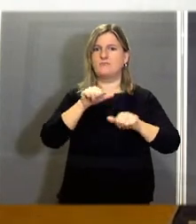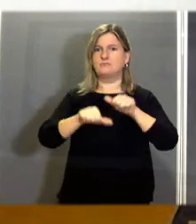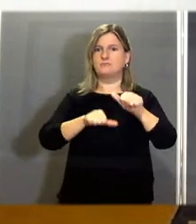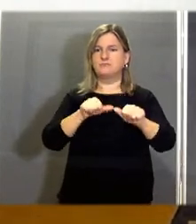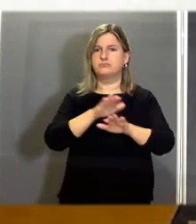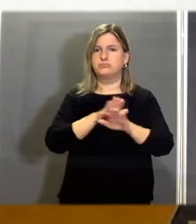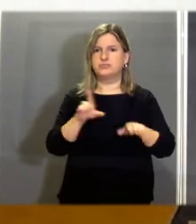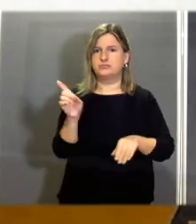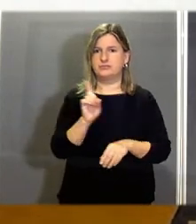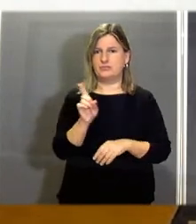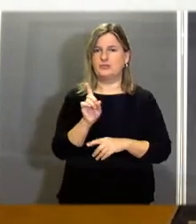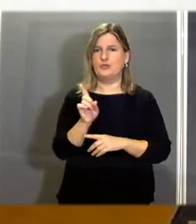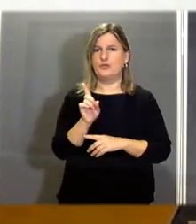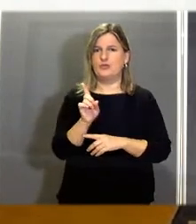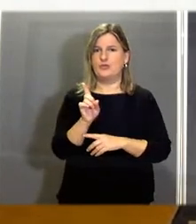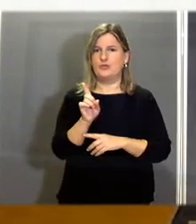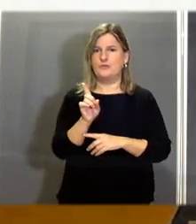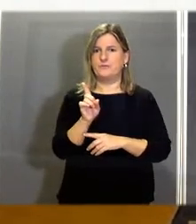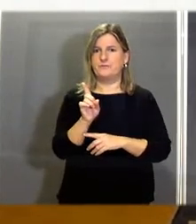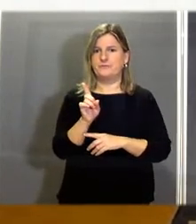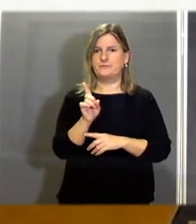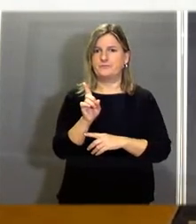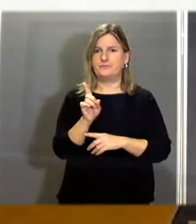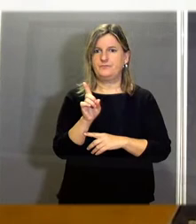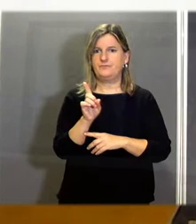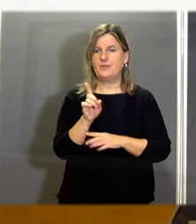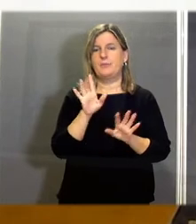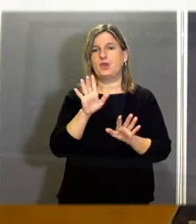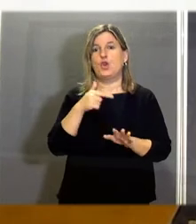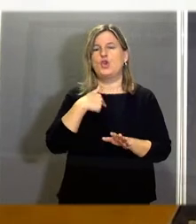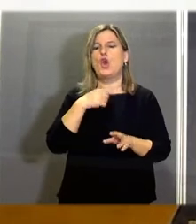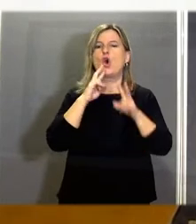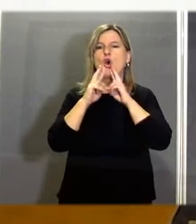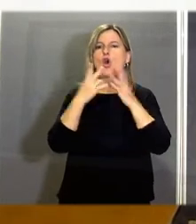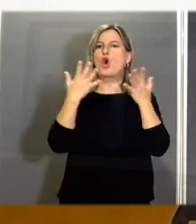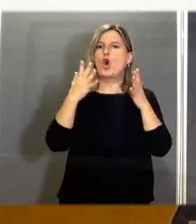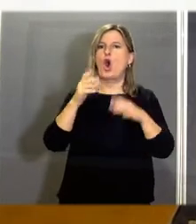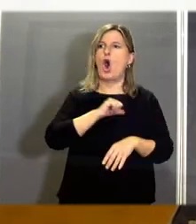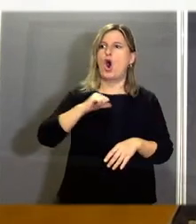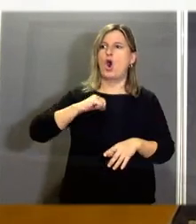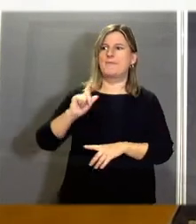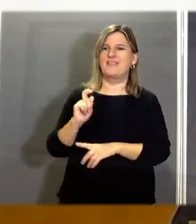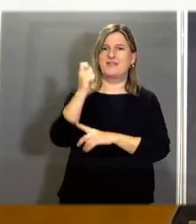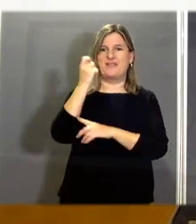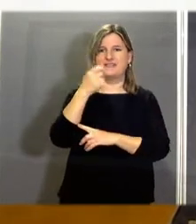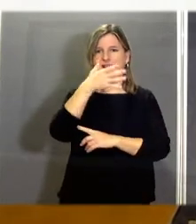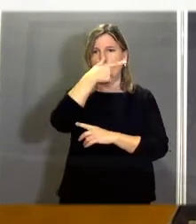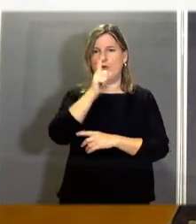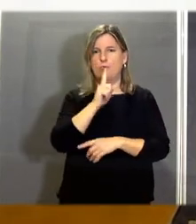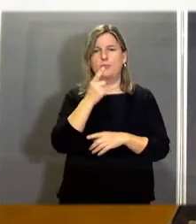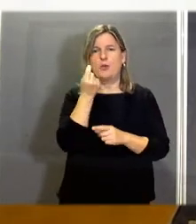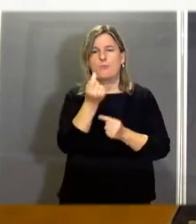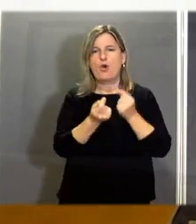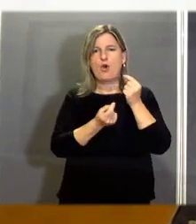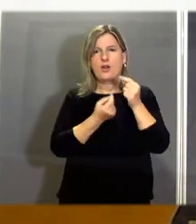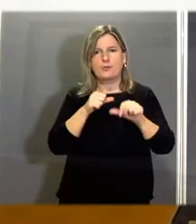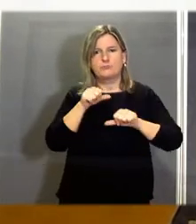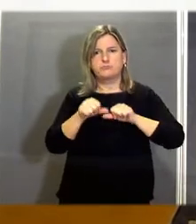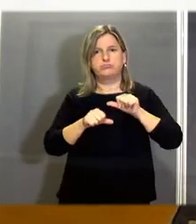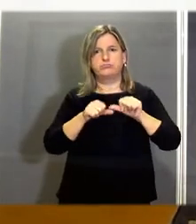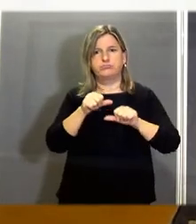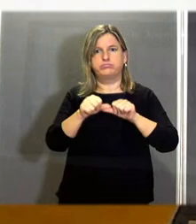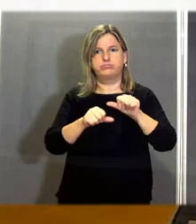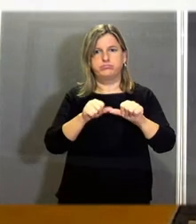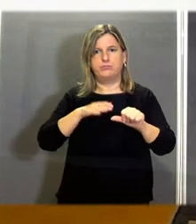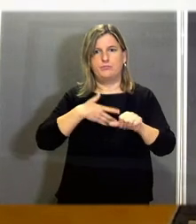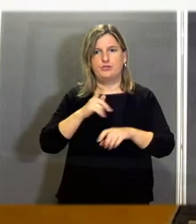el llibre gordo de PTT de com fer la independència, al contrari, que es fa camí caminant, o, com deia un poeta